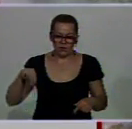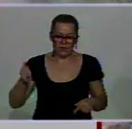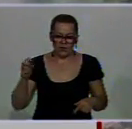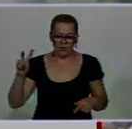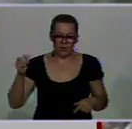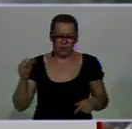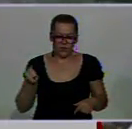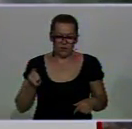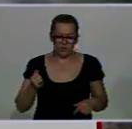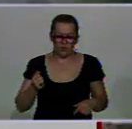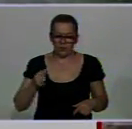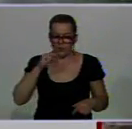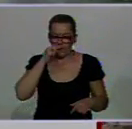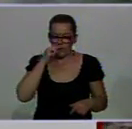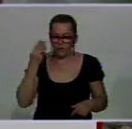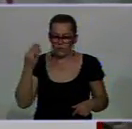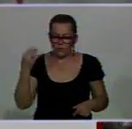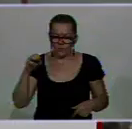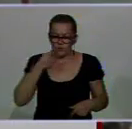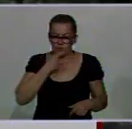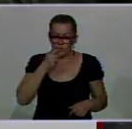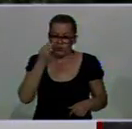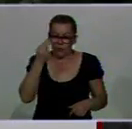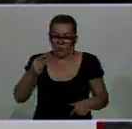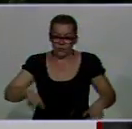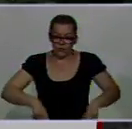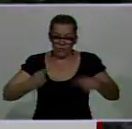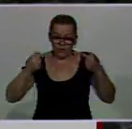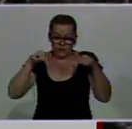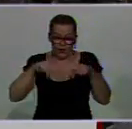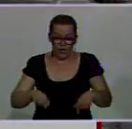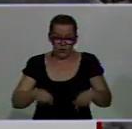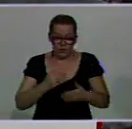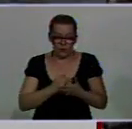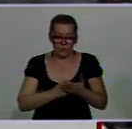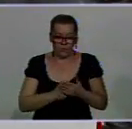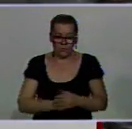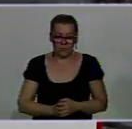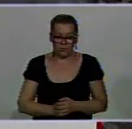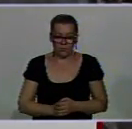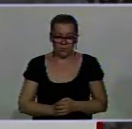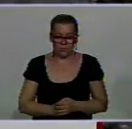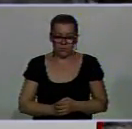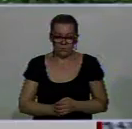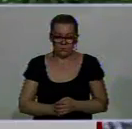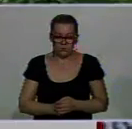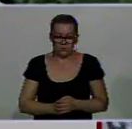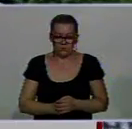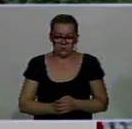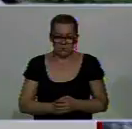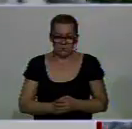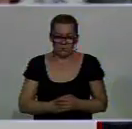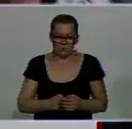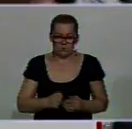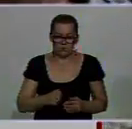spune că la cei 90 de ani pe care i-are, nu i-a fost dat să trăiască o asemenea dramă. O nepoată, uite, casa albastră, a